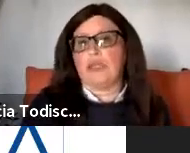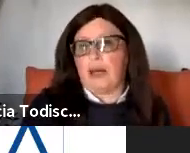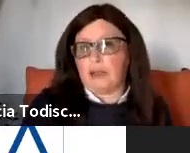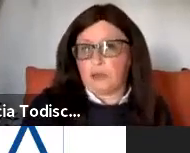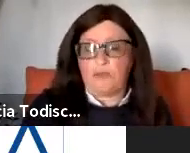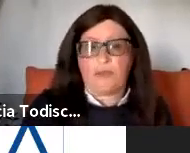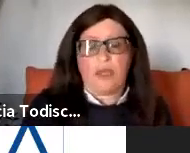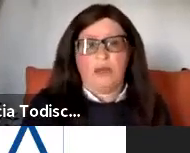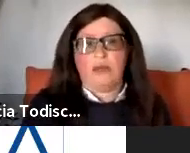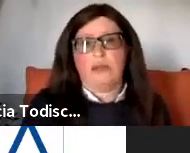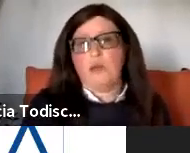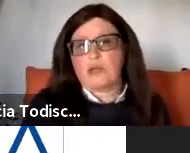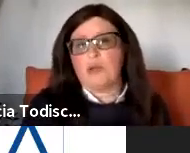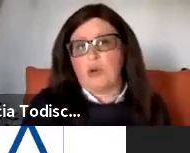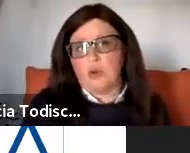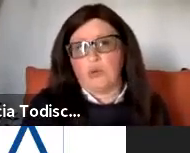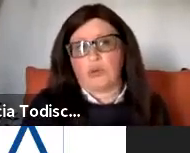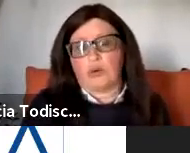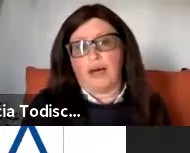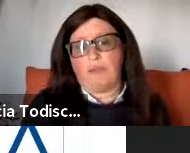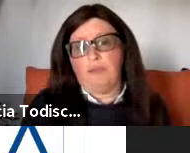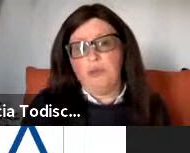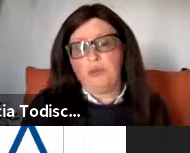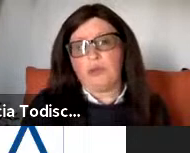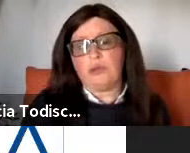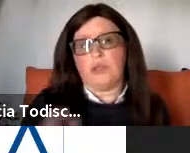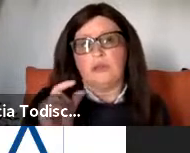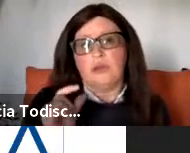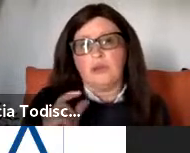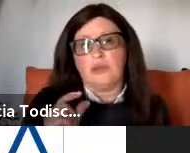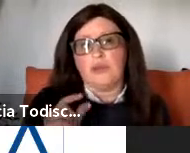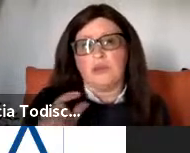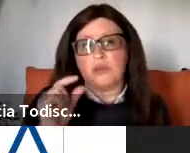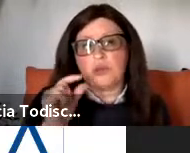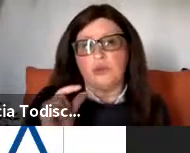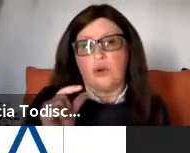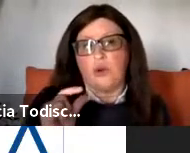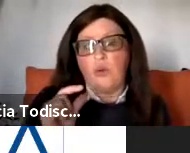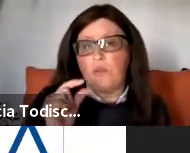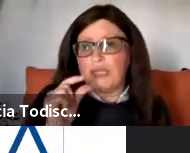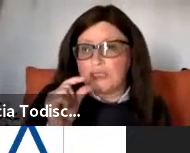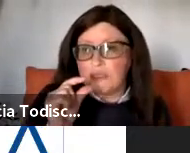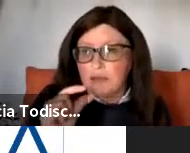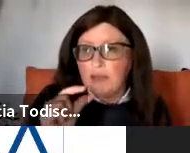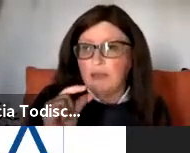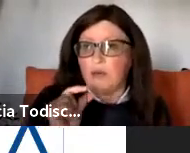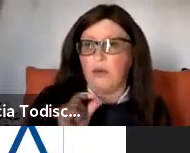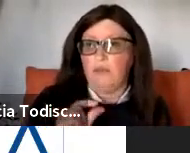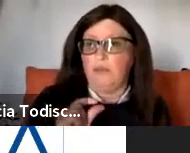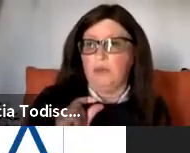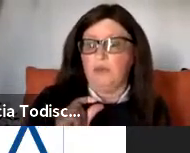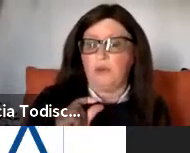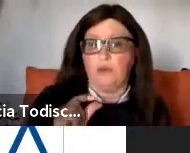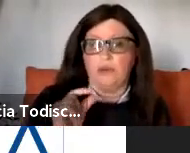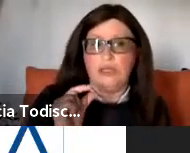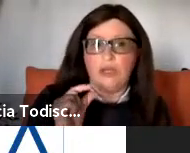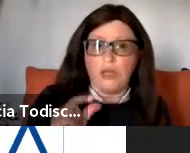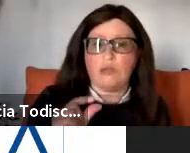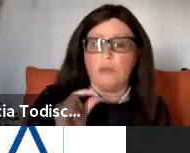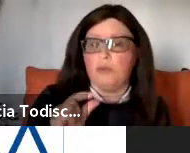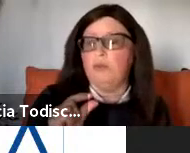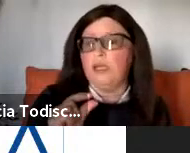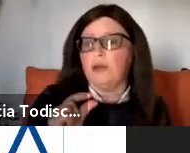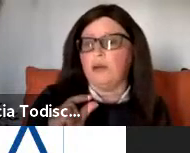primo risultato di questo incontro? Appunto, quello di aver conosciuto un pezzettino in più